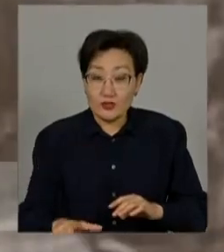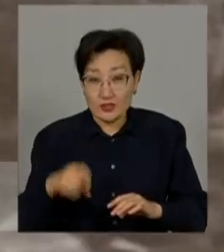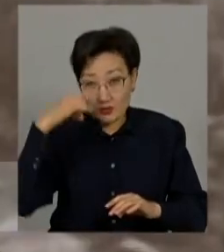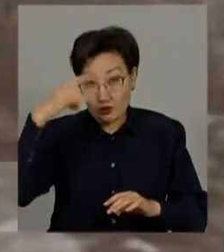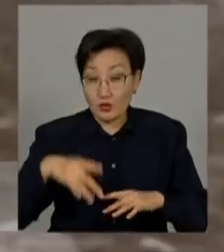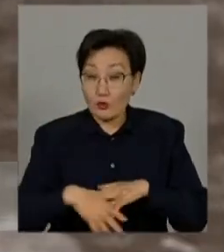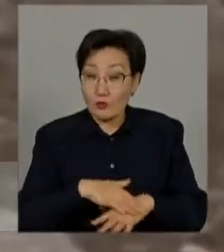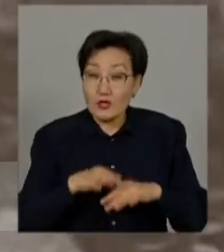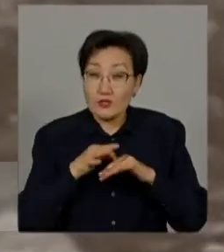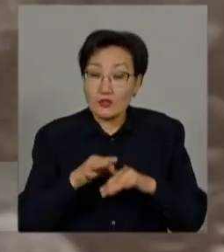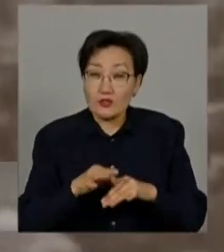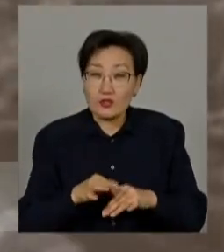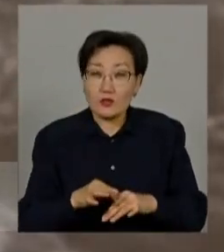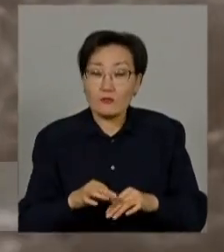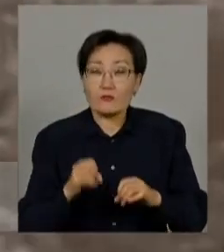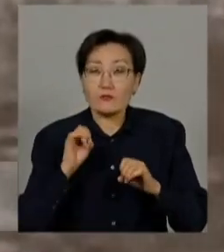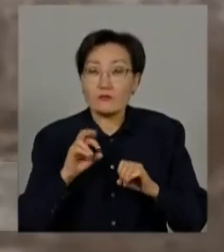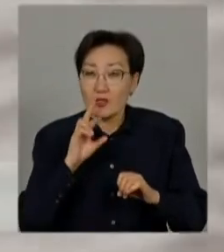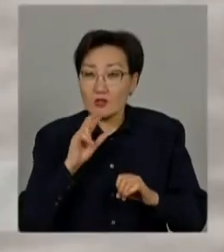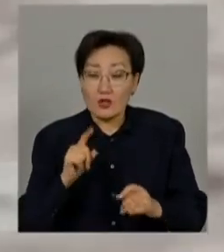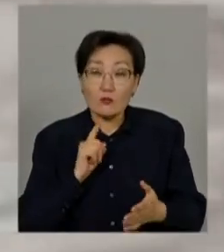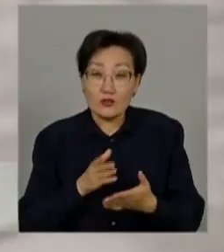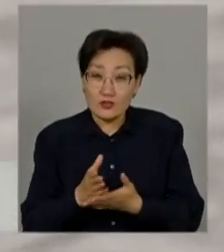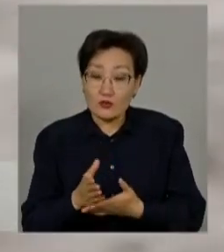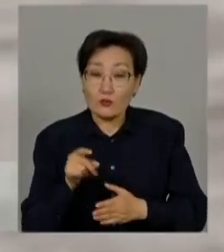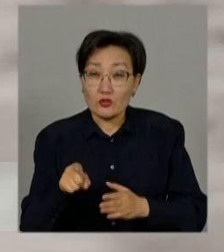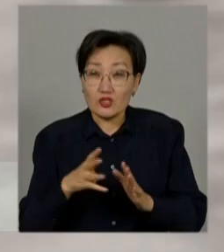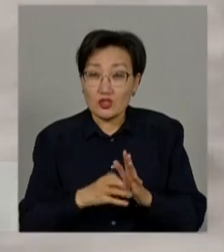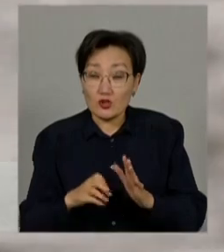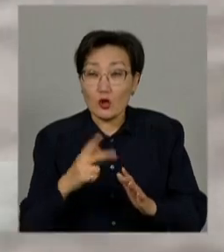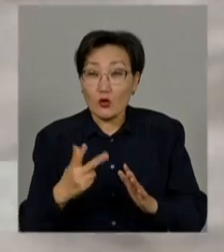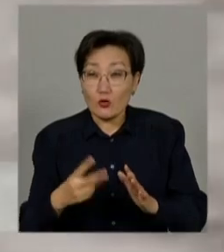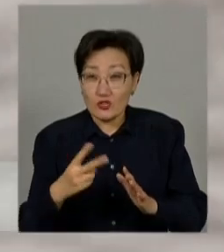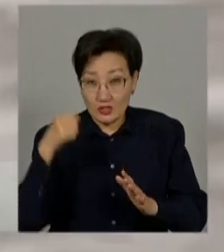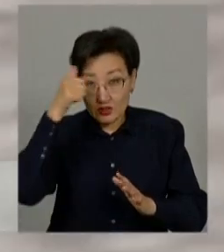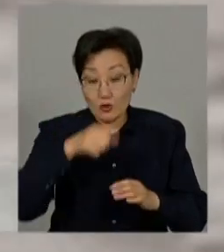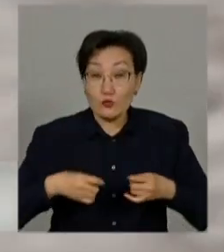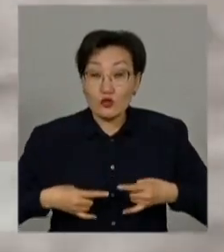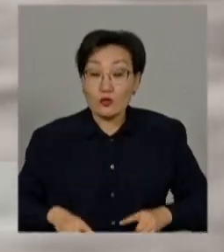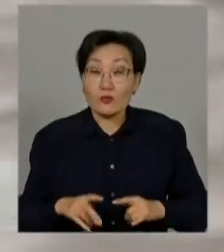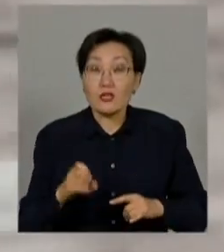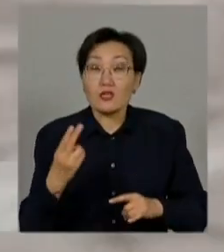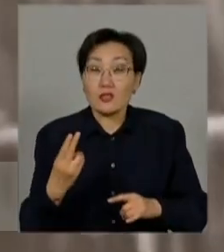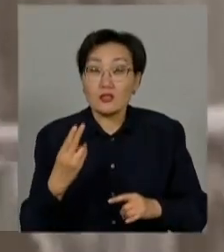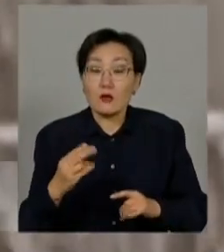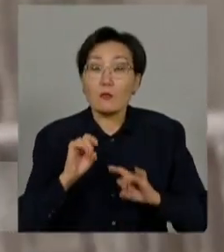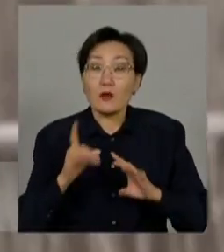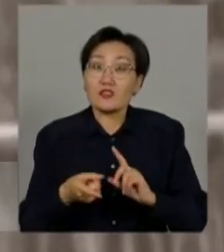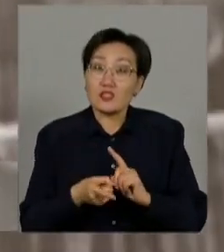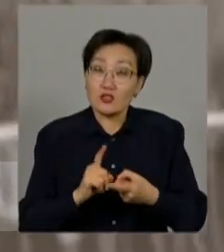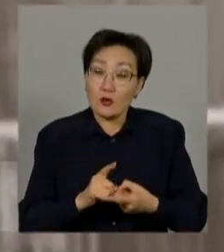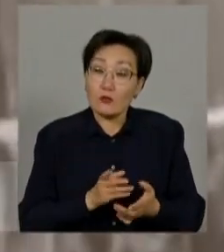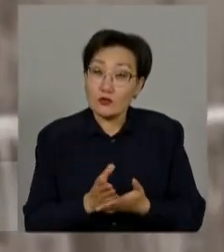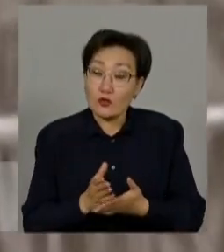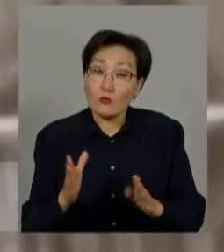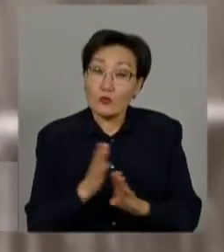еліне жүргізген зобалаң саясаты сайран салған 1932 жылы дүниеге келіп, ұлт мақтанышына айналған қайраткер